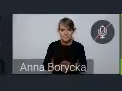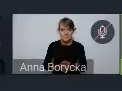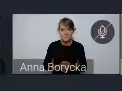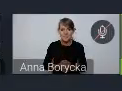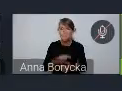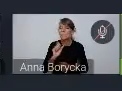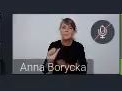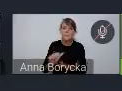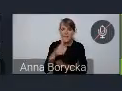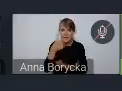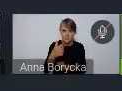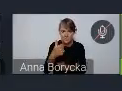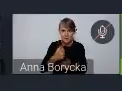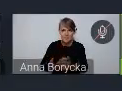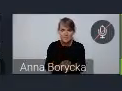pierwszej kolejności